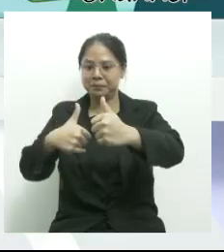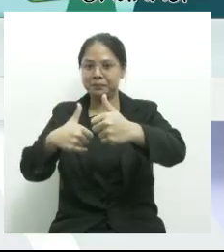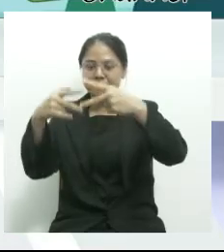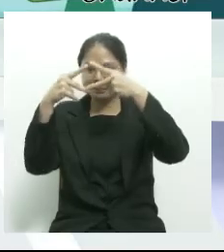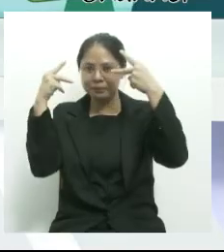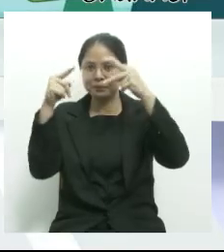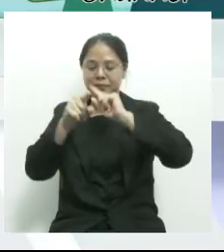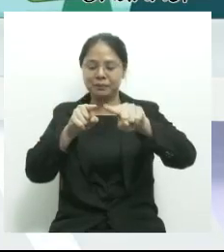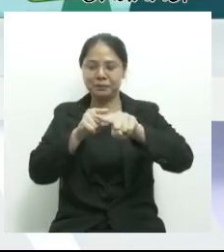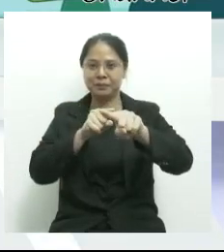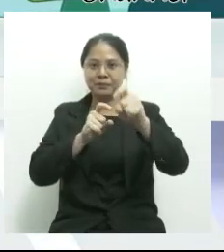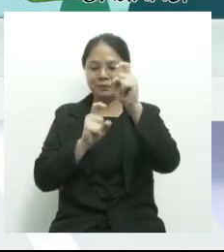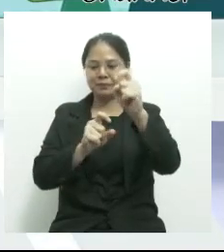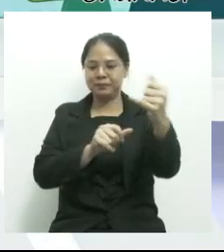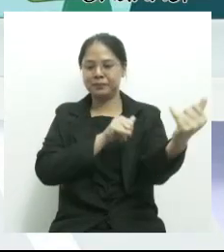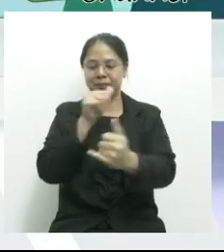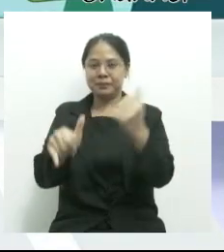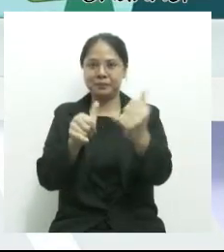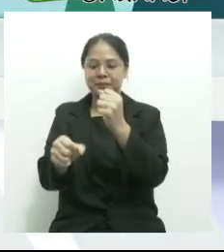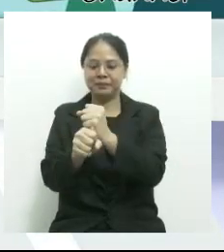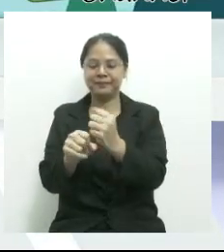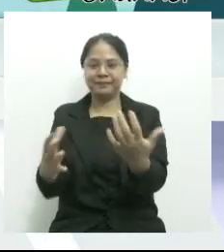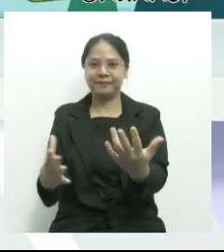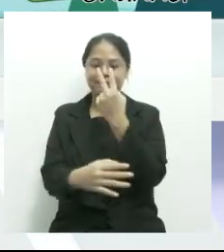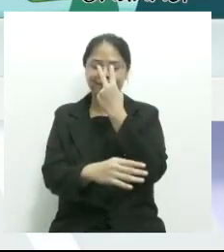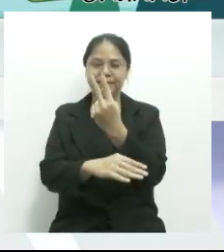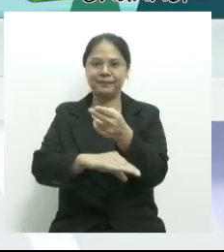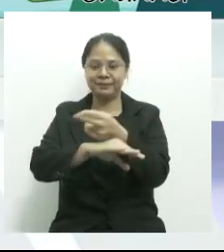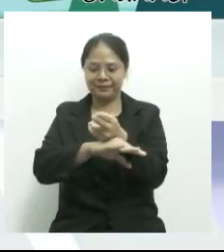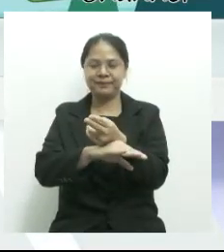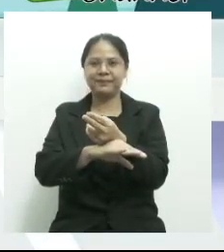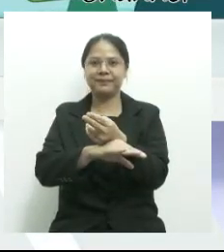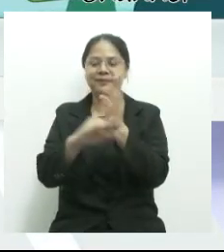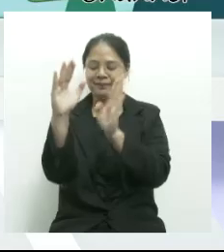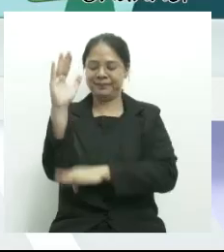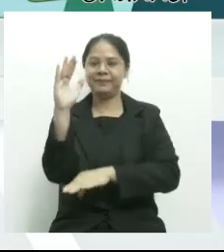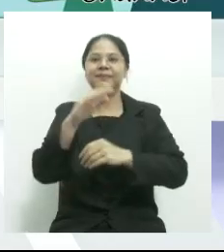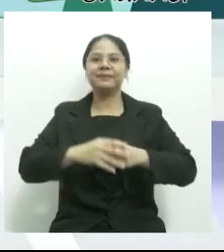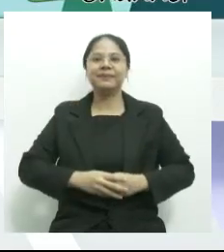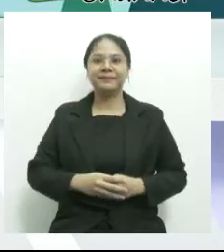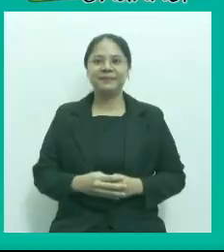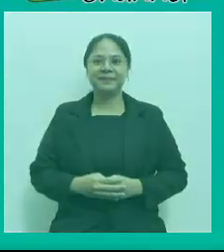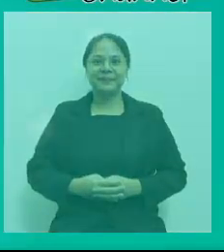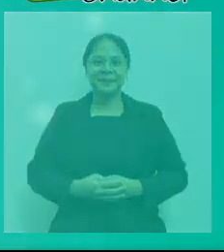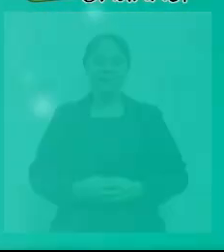ดปัตตานีสังกัดสำนักงานเขตพื้นที่การศึกษาประถมศึกษาปัตตานีเขต2ขอเชิญรับชมได้เลยค่ะ รับชมกันได้